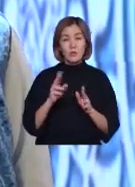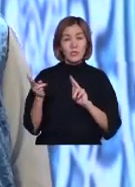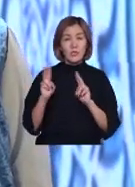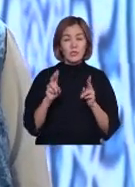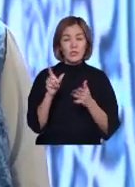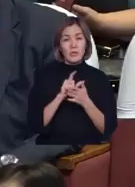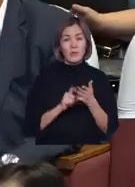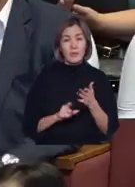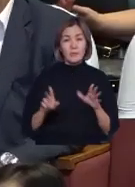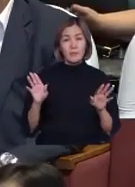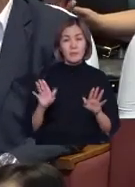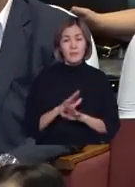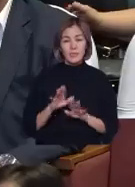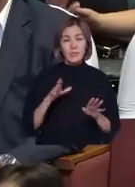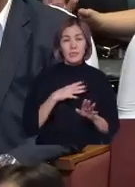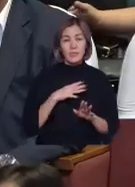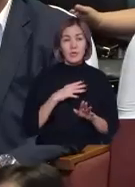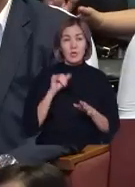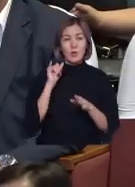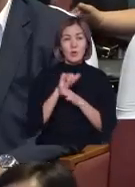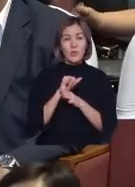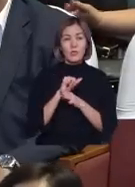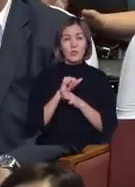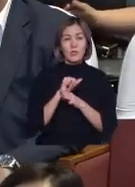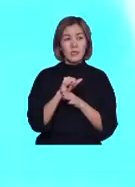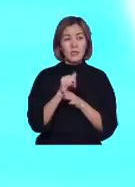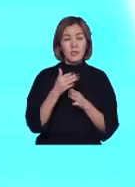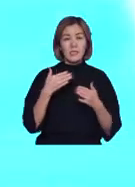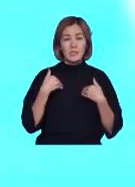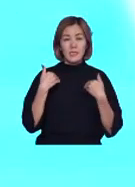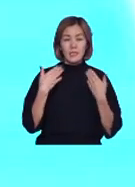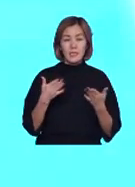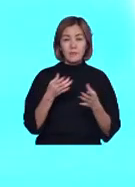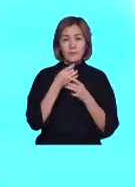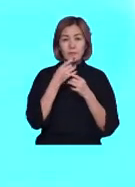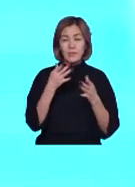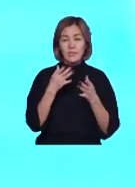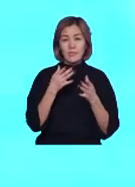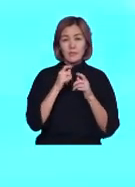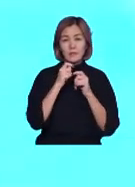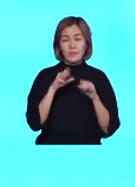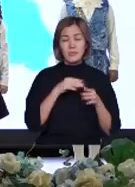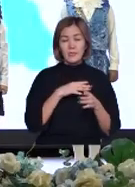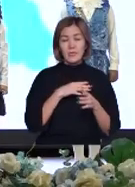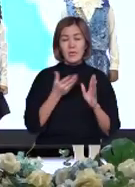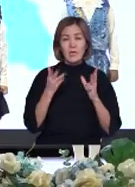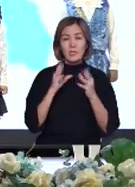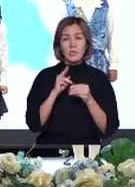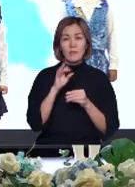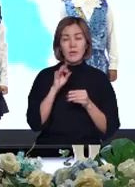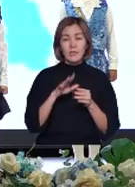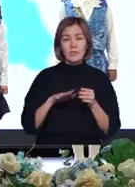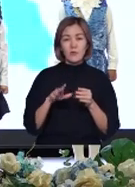шырқап, ұстаздардың көңілін көтерді. Шара қонақтары өзара ниет тілек алмасып, мерекелік көңіл күйде тарқасты. Айта кетерлігі, жалпы Қаратал